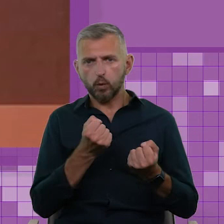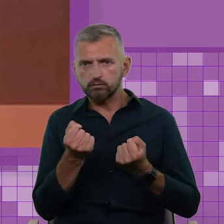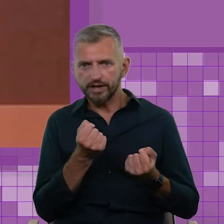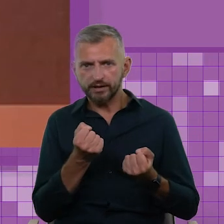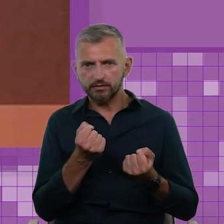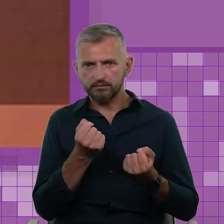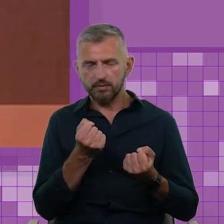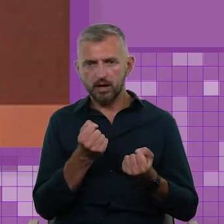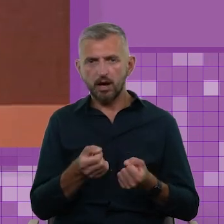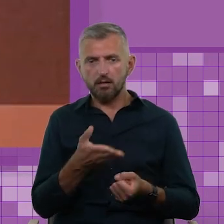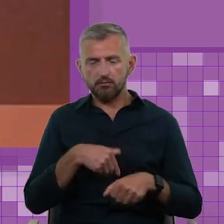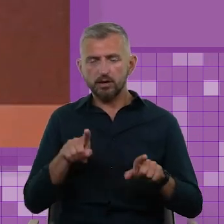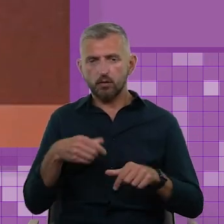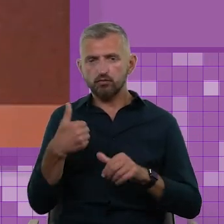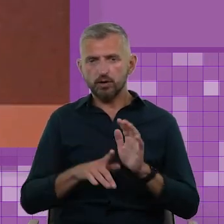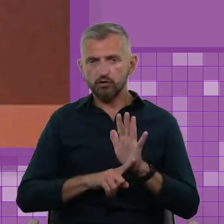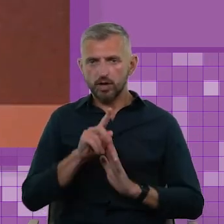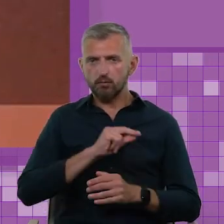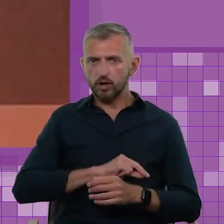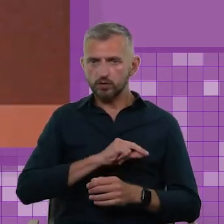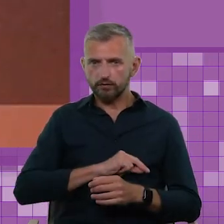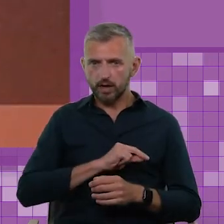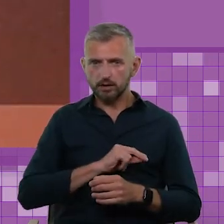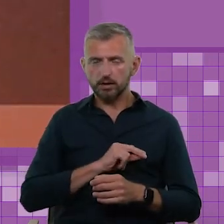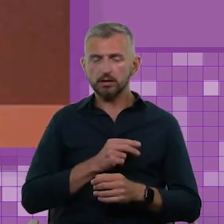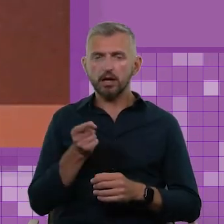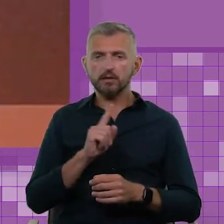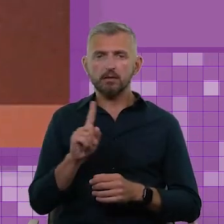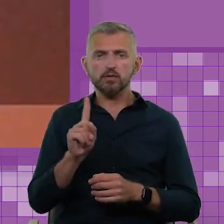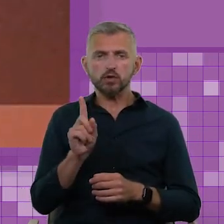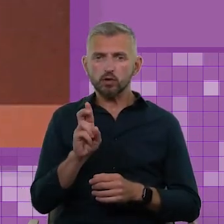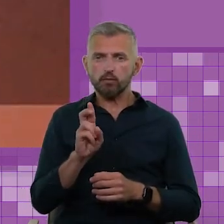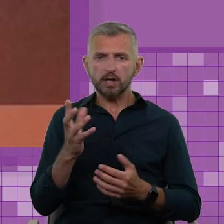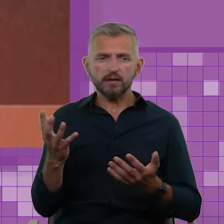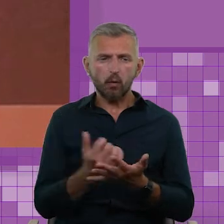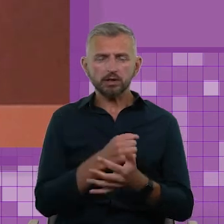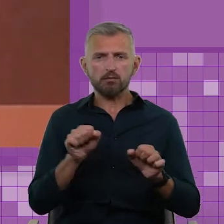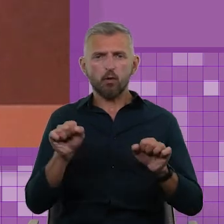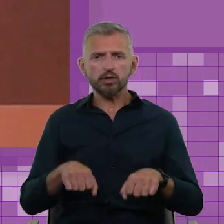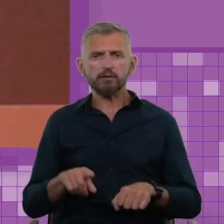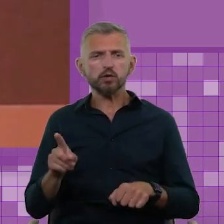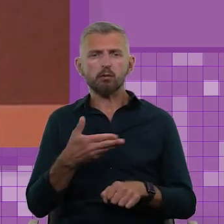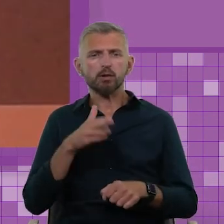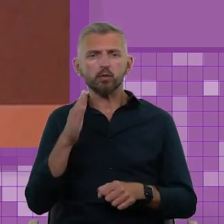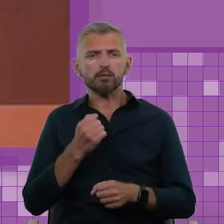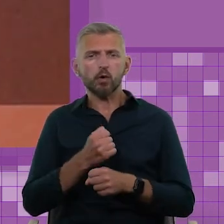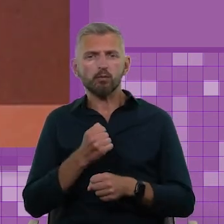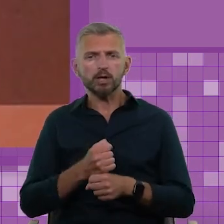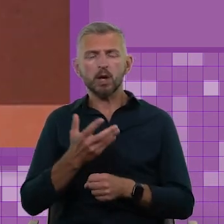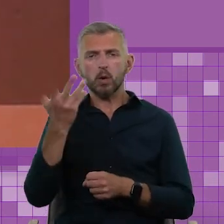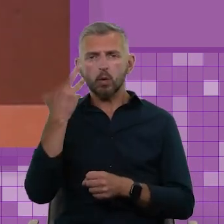Але ми також вже починаємо працювати над тим, щоб знаходити можливості, що ми будемо робити,